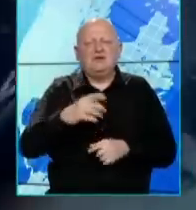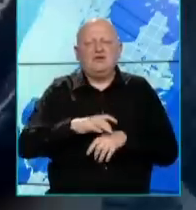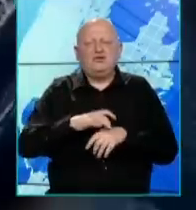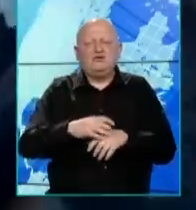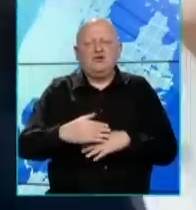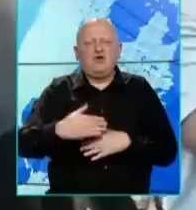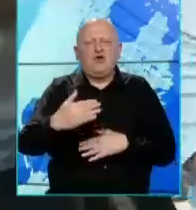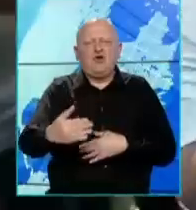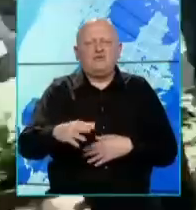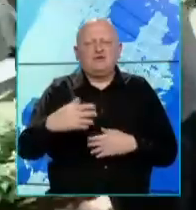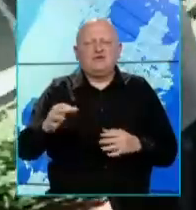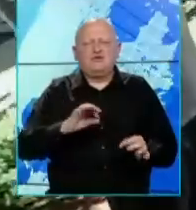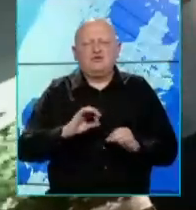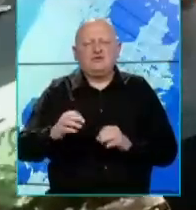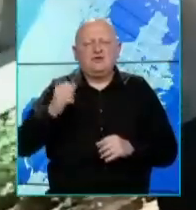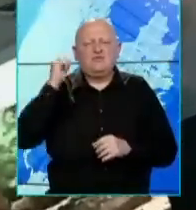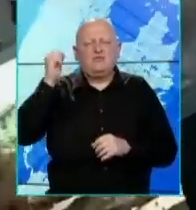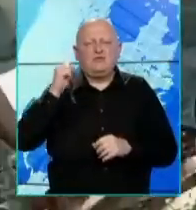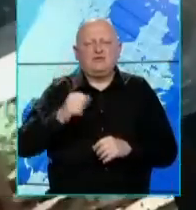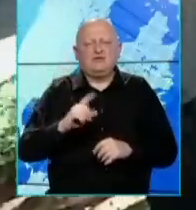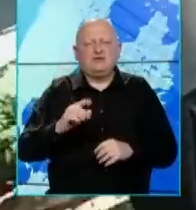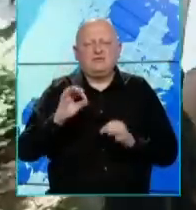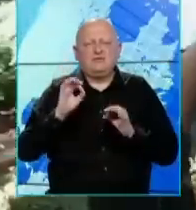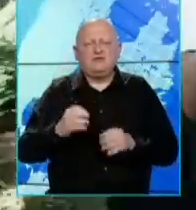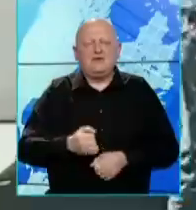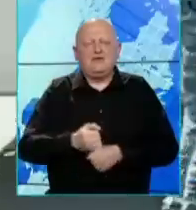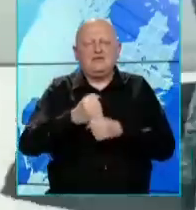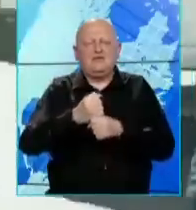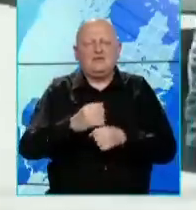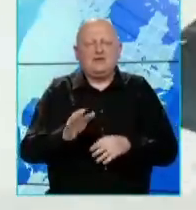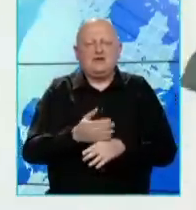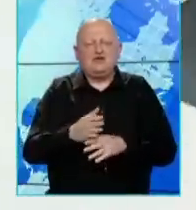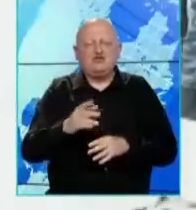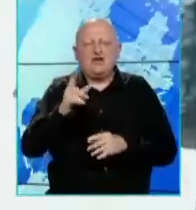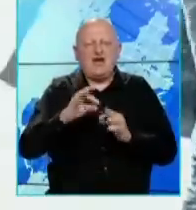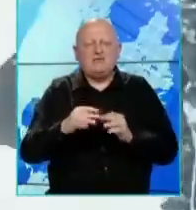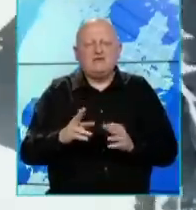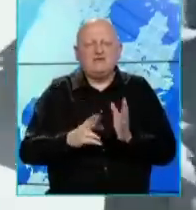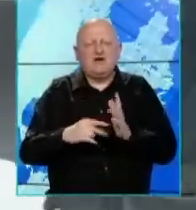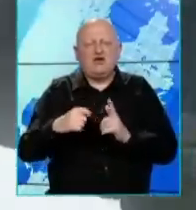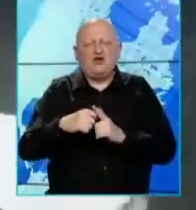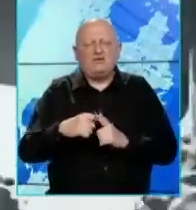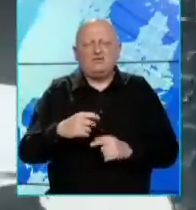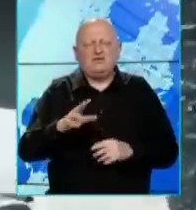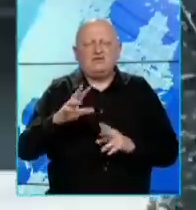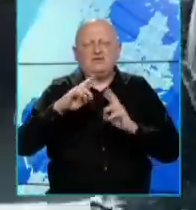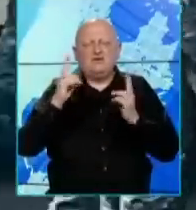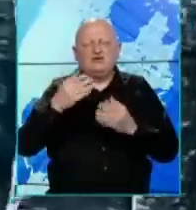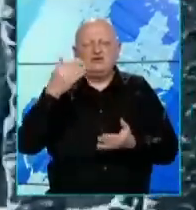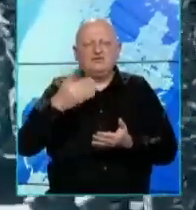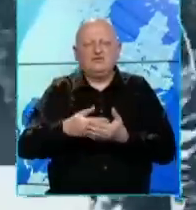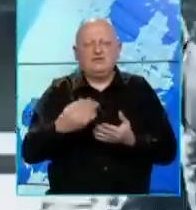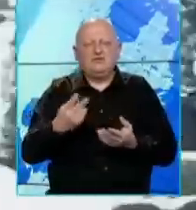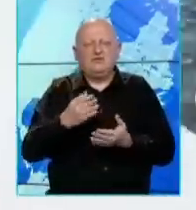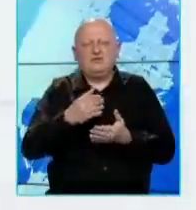lidera opozicije nakon organiziranja protesta zbog neadekvatne podrške etničkim Armenima u Nagorno Karabahu, međunarodno